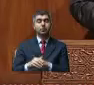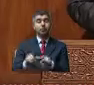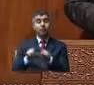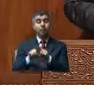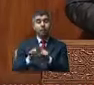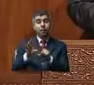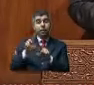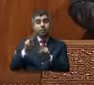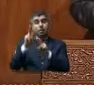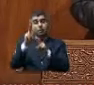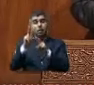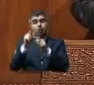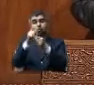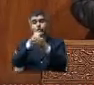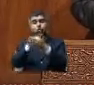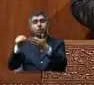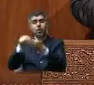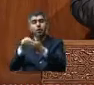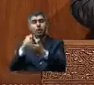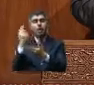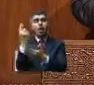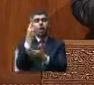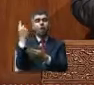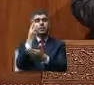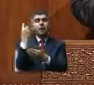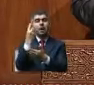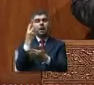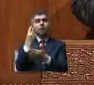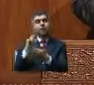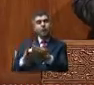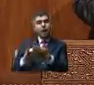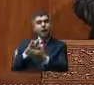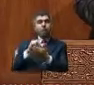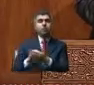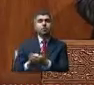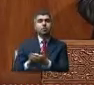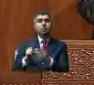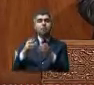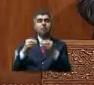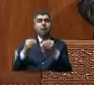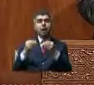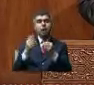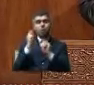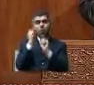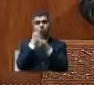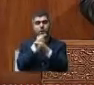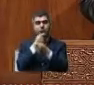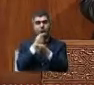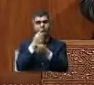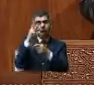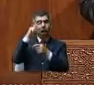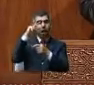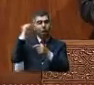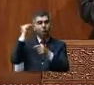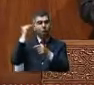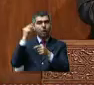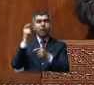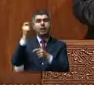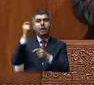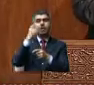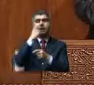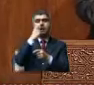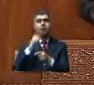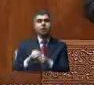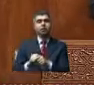اقتناء أربع مروحيات هليكوبتر لكل من مراكش وجدة العيون وجهة طنجة